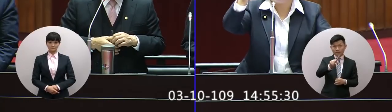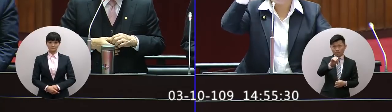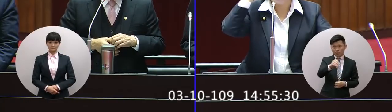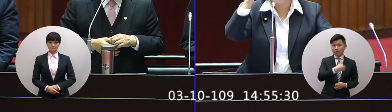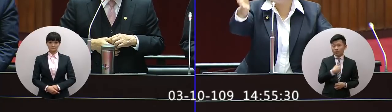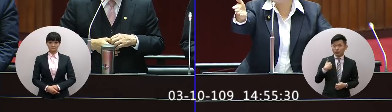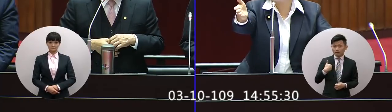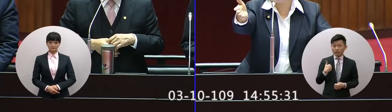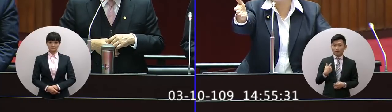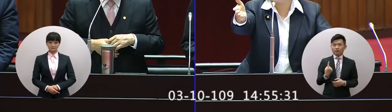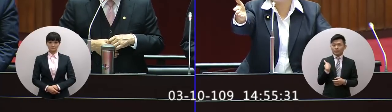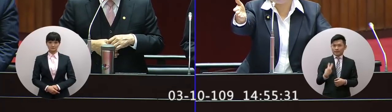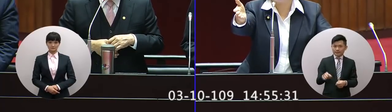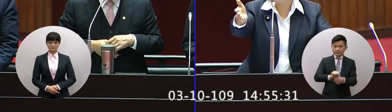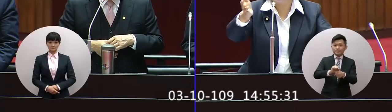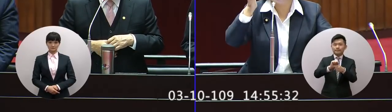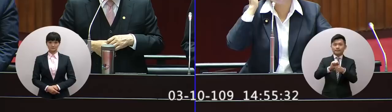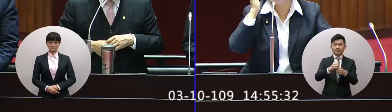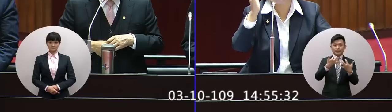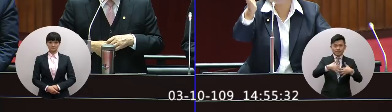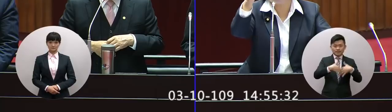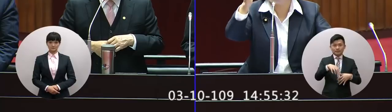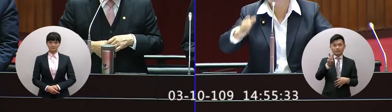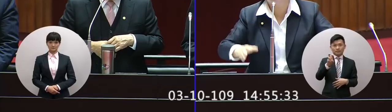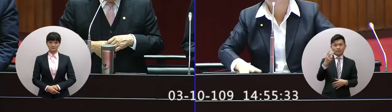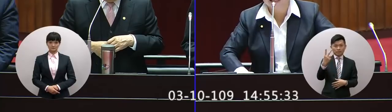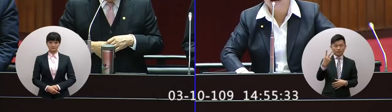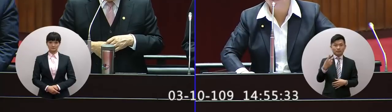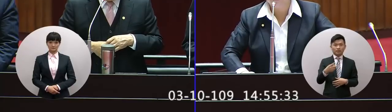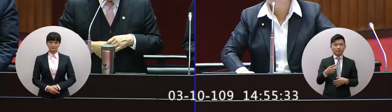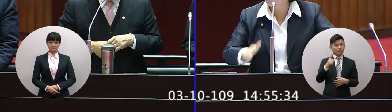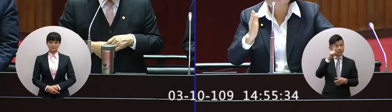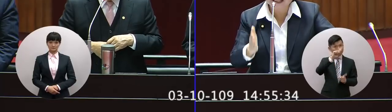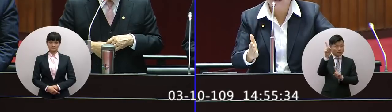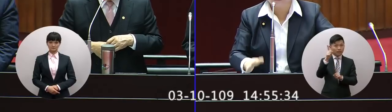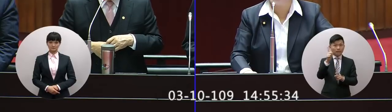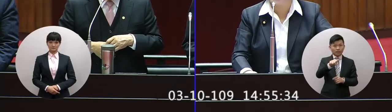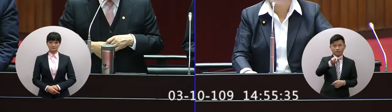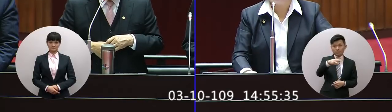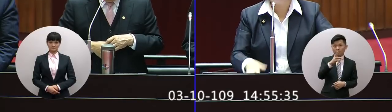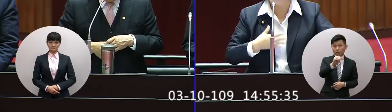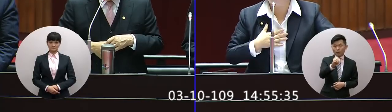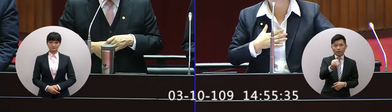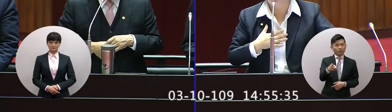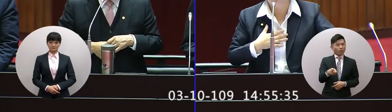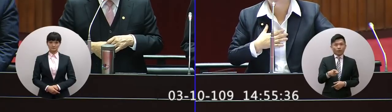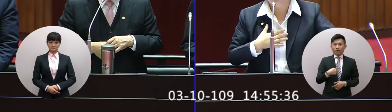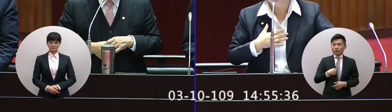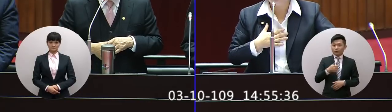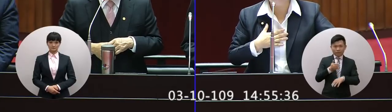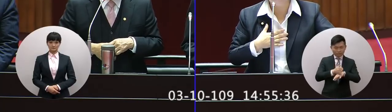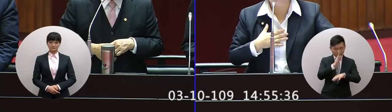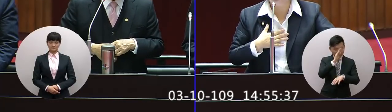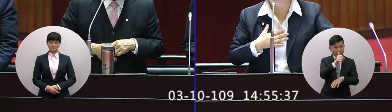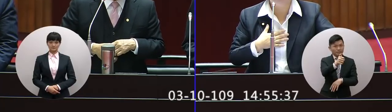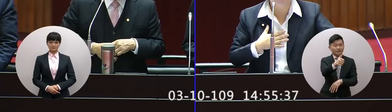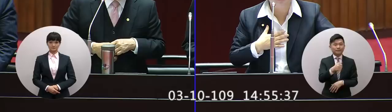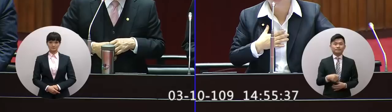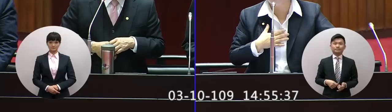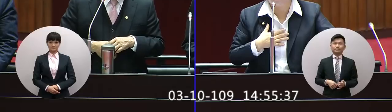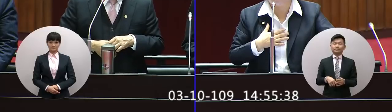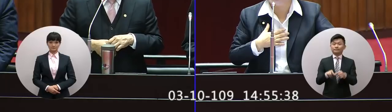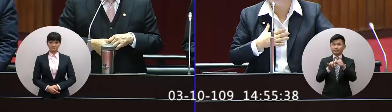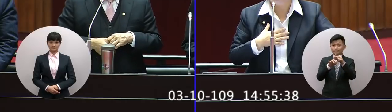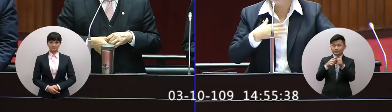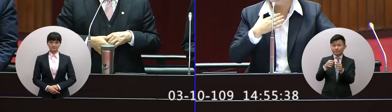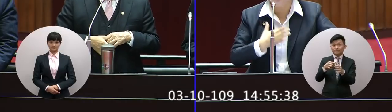加码，我们32台1300万片日产，所以我们非常感谢，所以拜托台中地区不